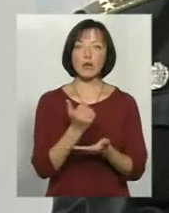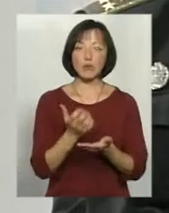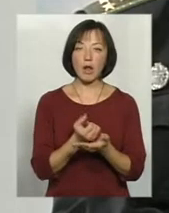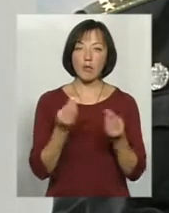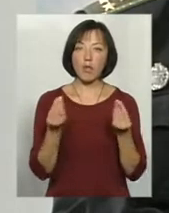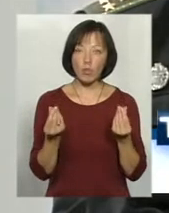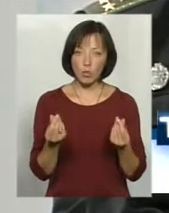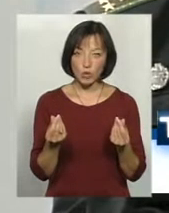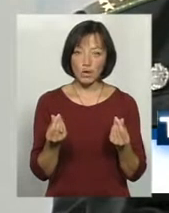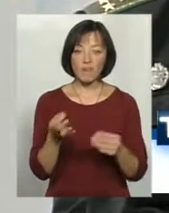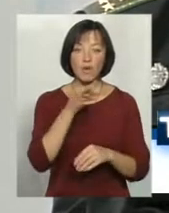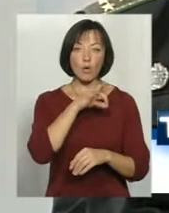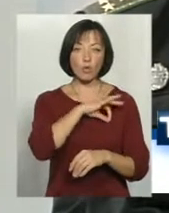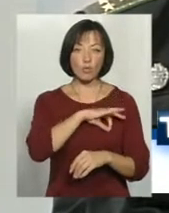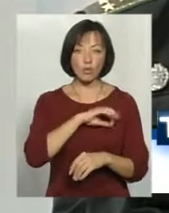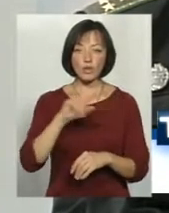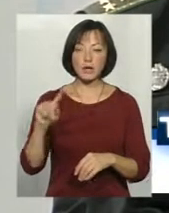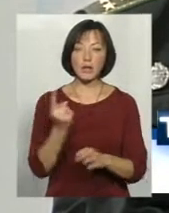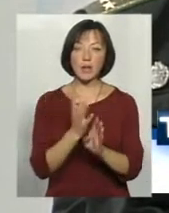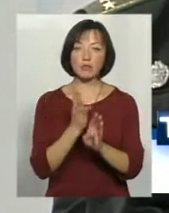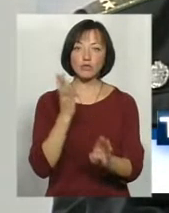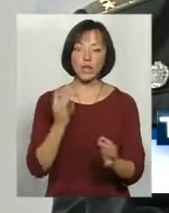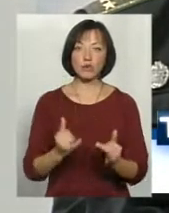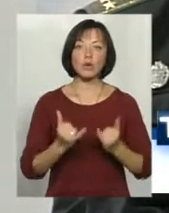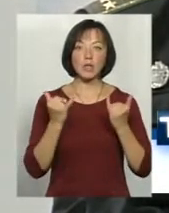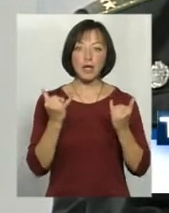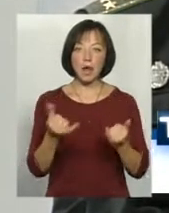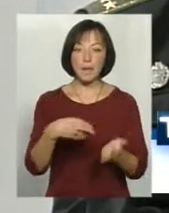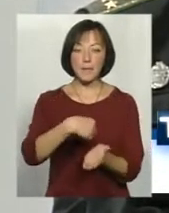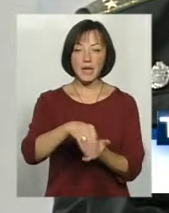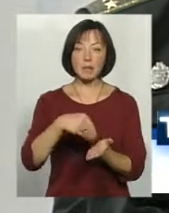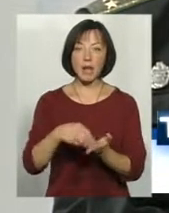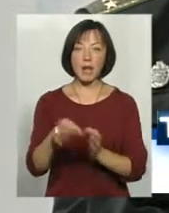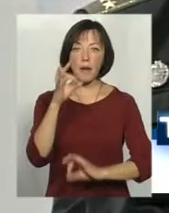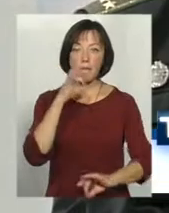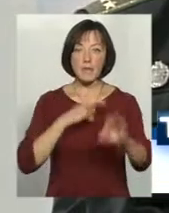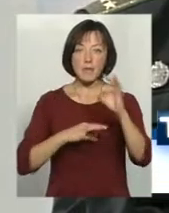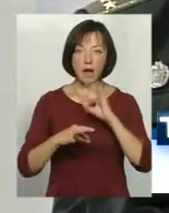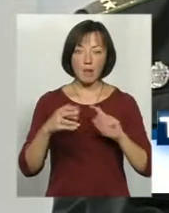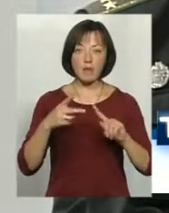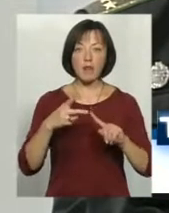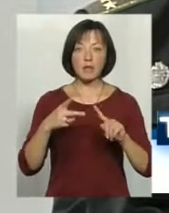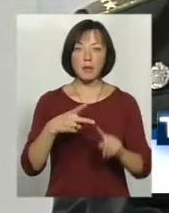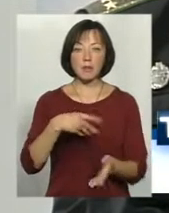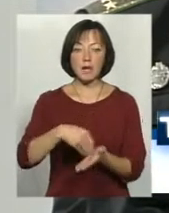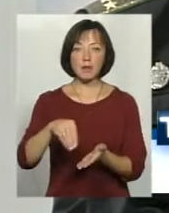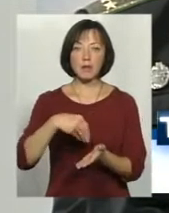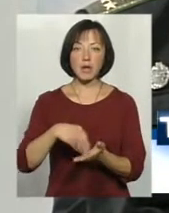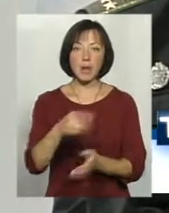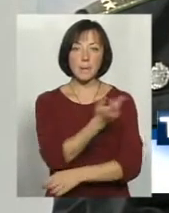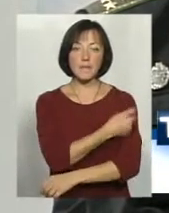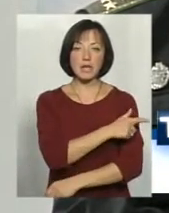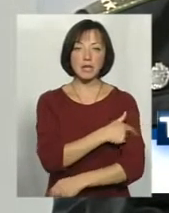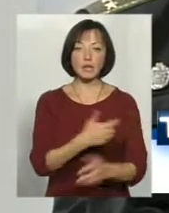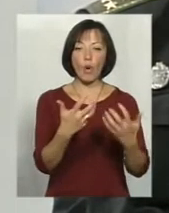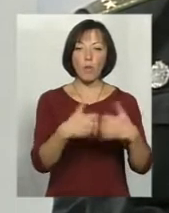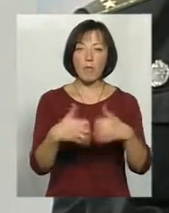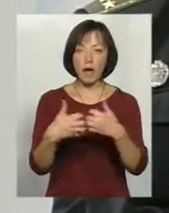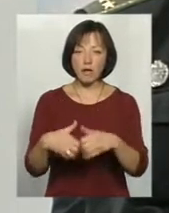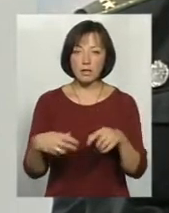кошти. Вони використовуються в першу чергу для придбання медикаментів, раз. По-друге, для придбання медичного обладнання,